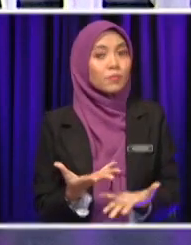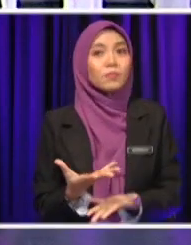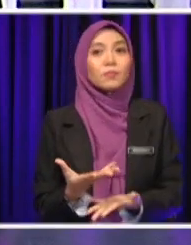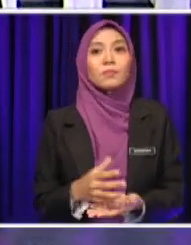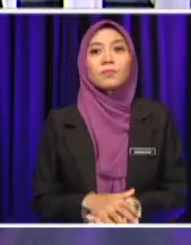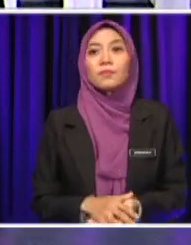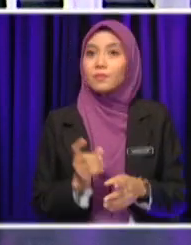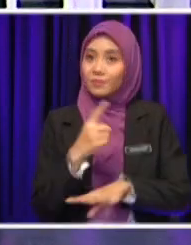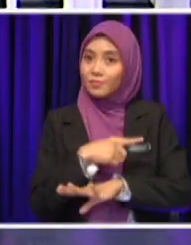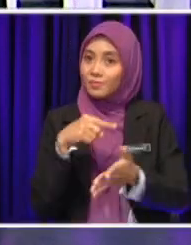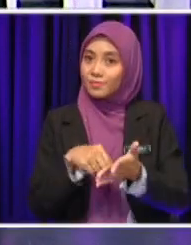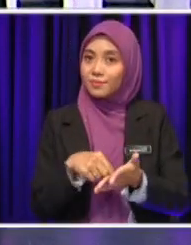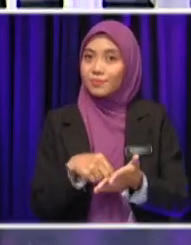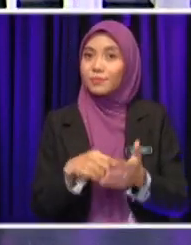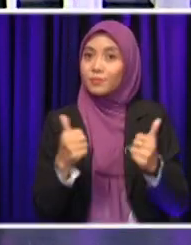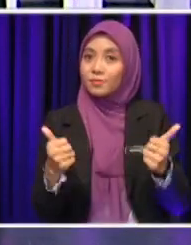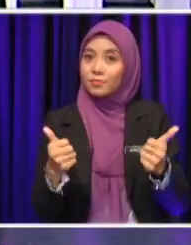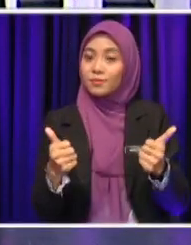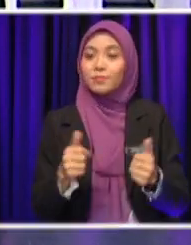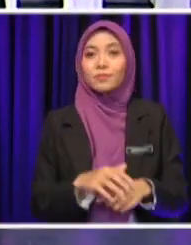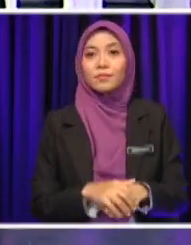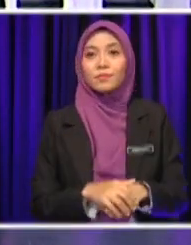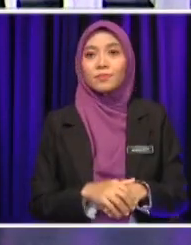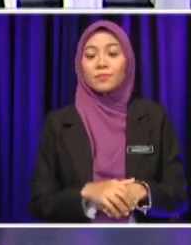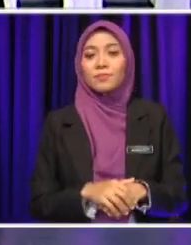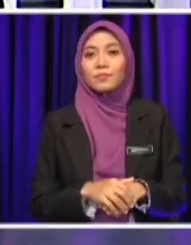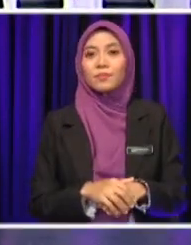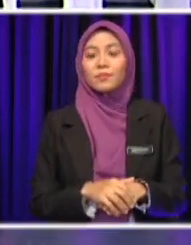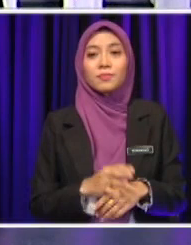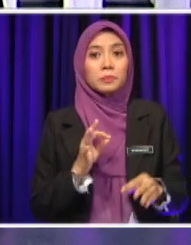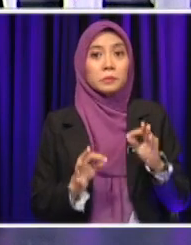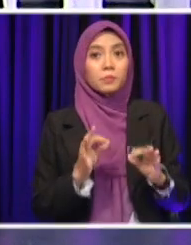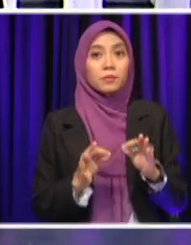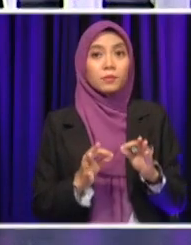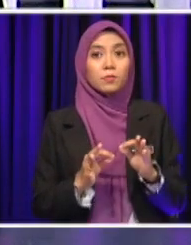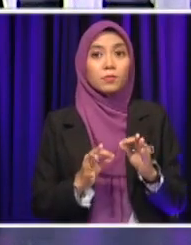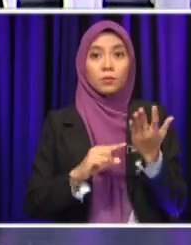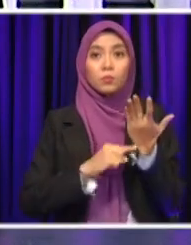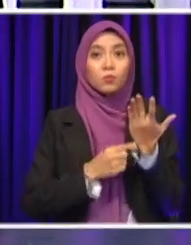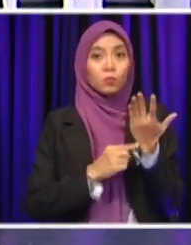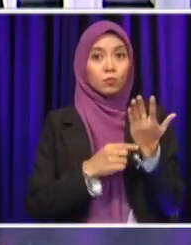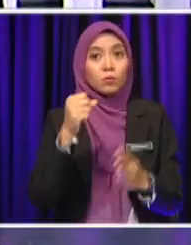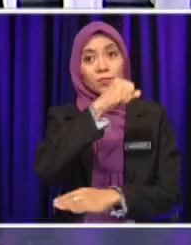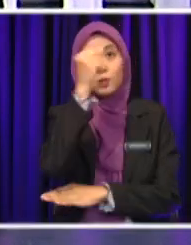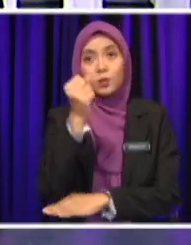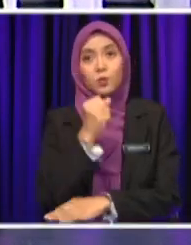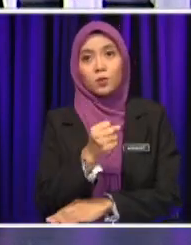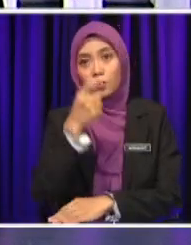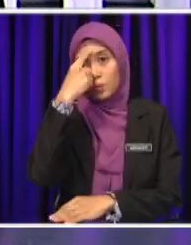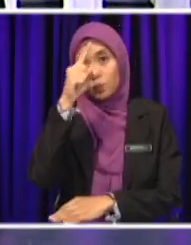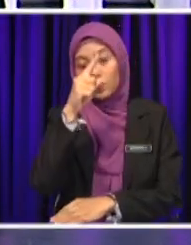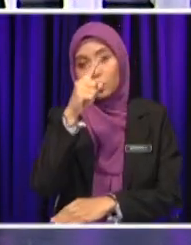cikgu? Okey. Kalau yang awal tadi cikgu bagi soalan untuk atur cara,